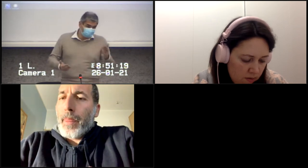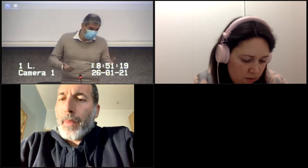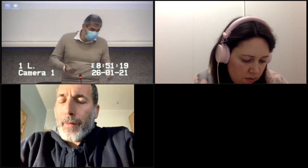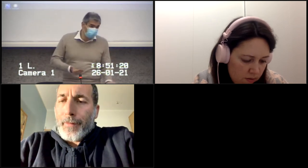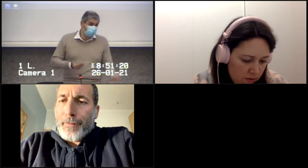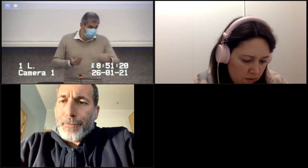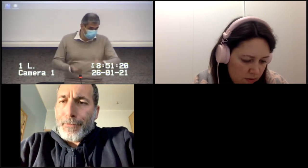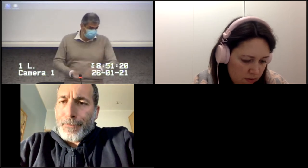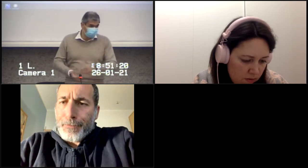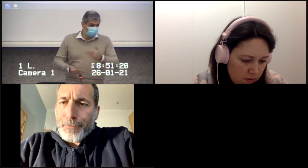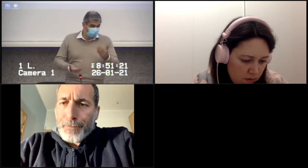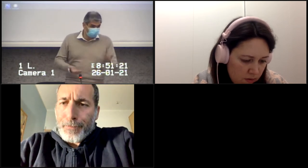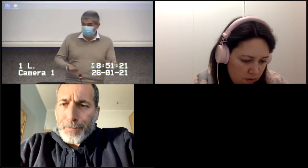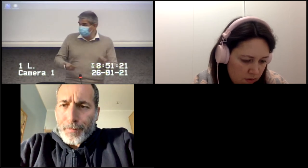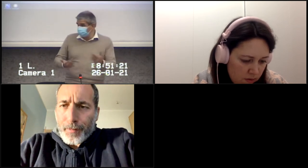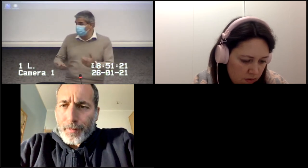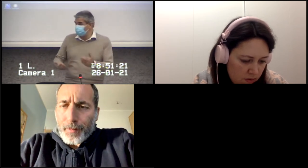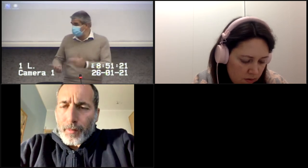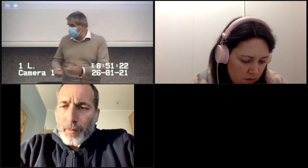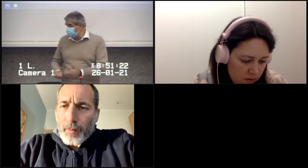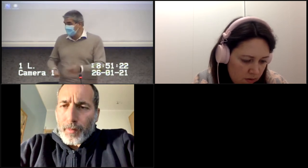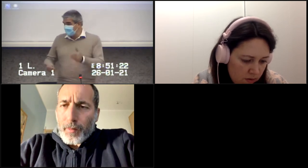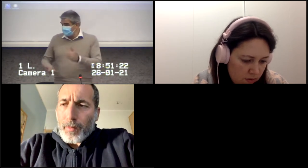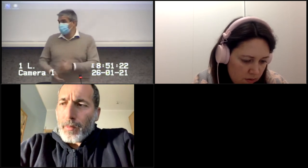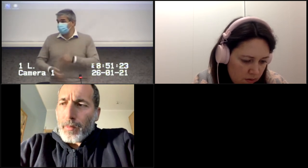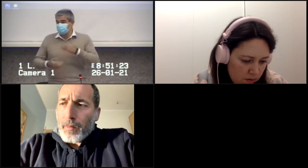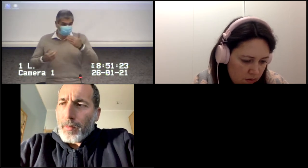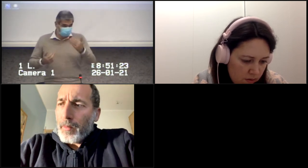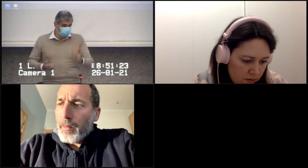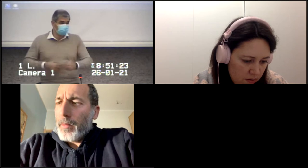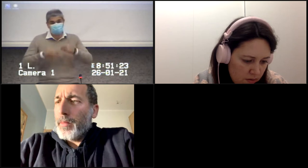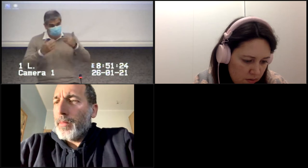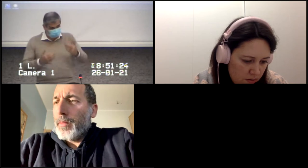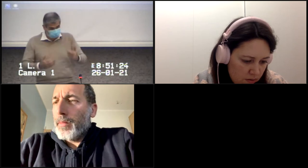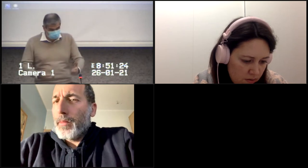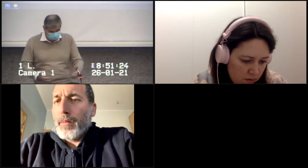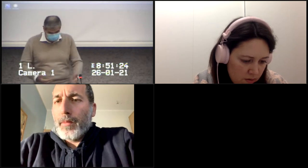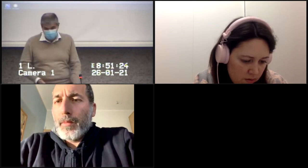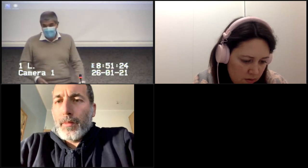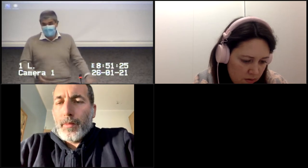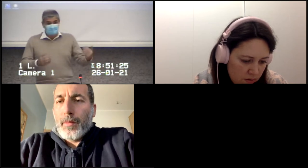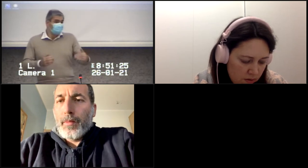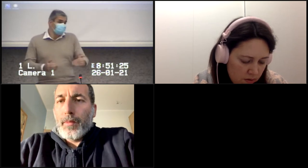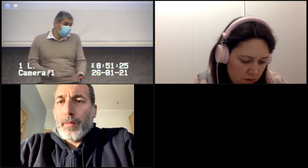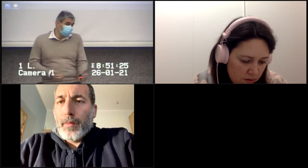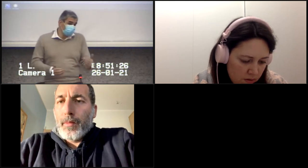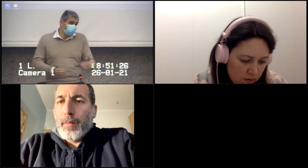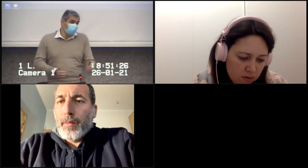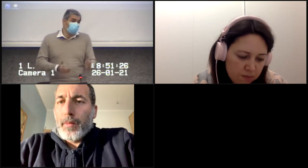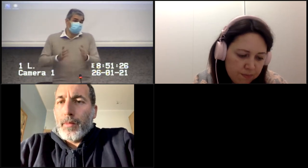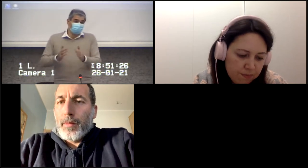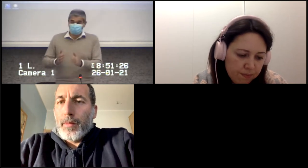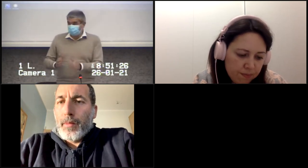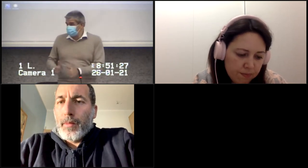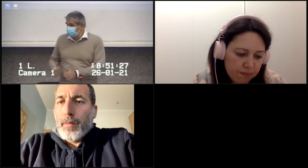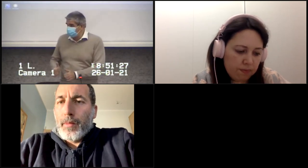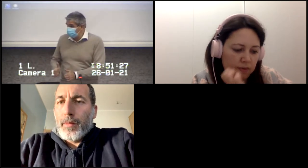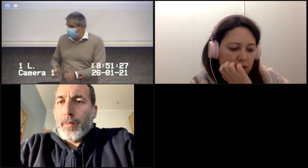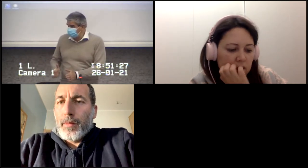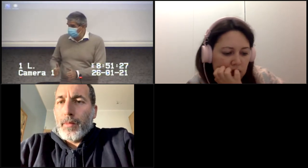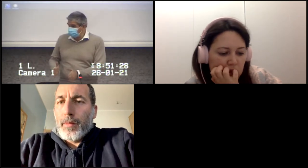la demolizione e ricostruzione ovviamente di edifici dismessi, fatiscenti o da recuperare. Nuovamente che noi, a